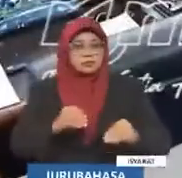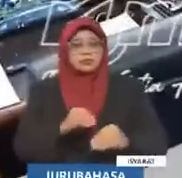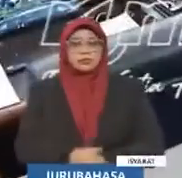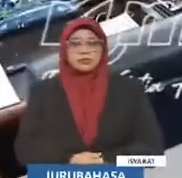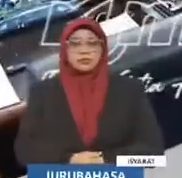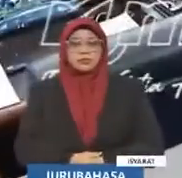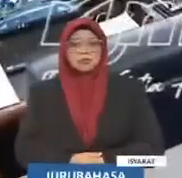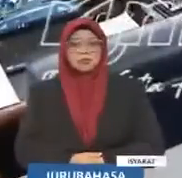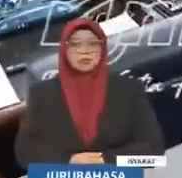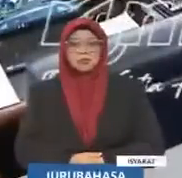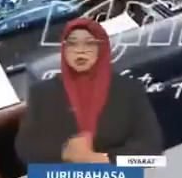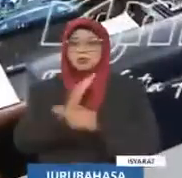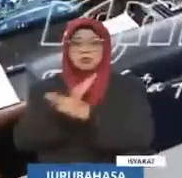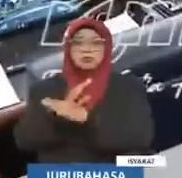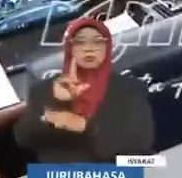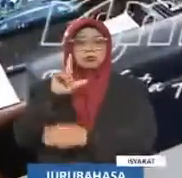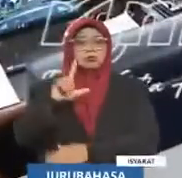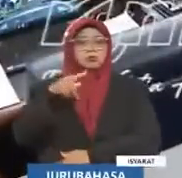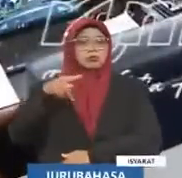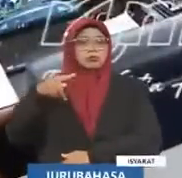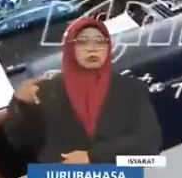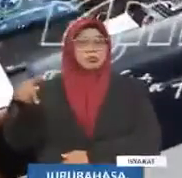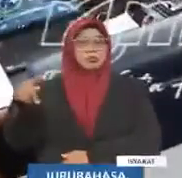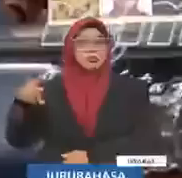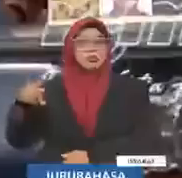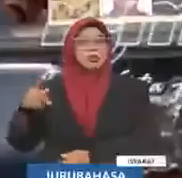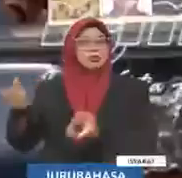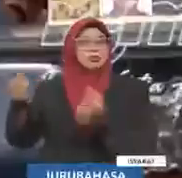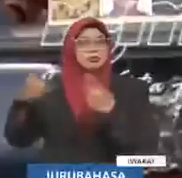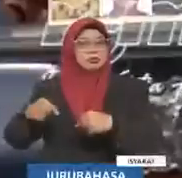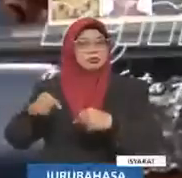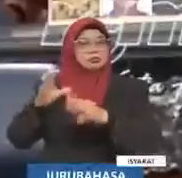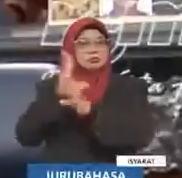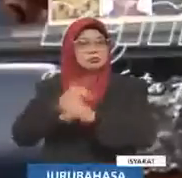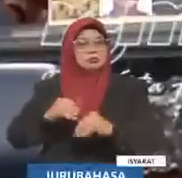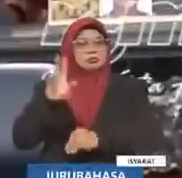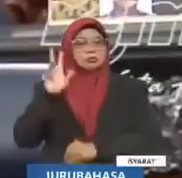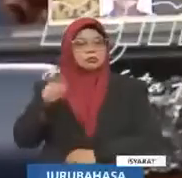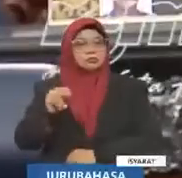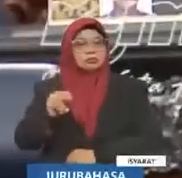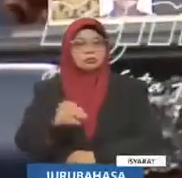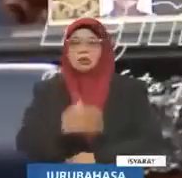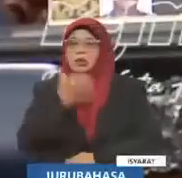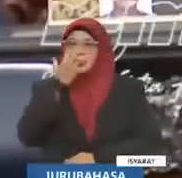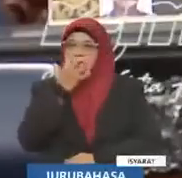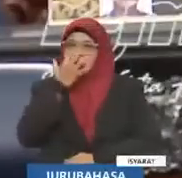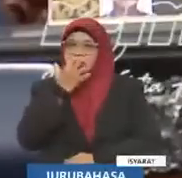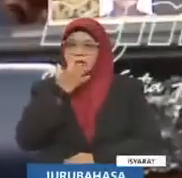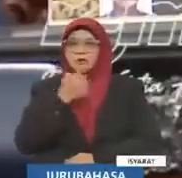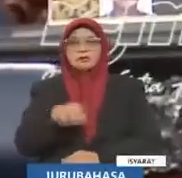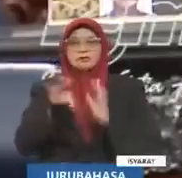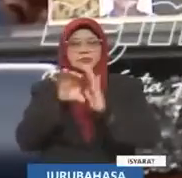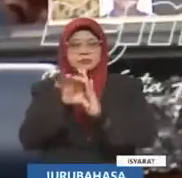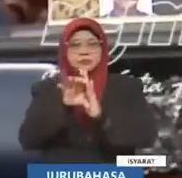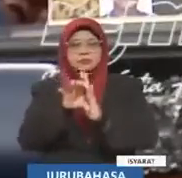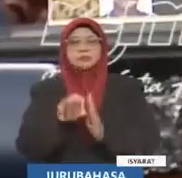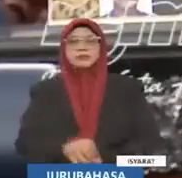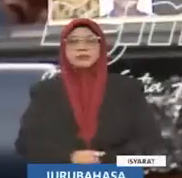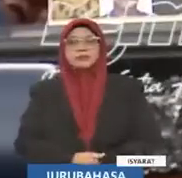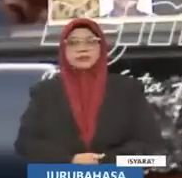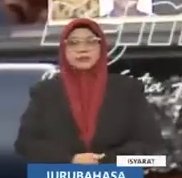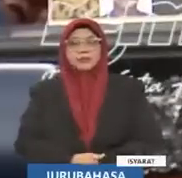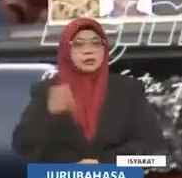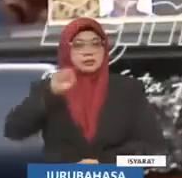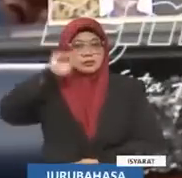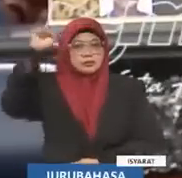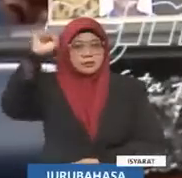Serawak tidak membenarkan LPP masuk kenegeri the Hai nanas sebagai contoh